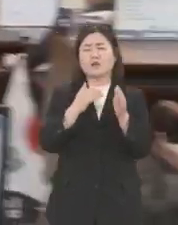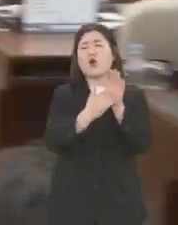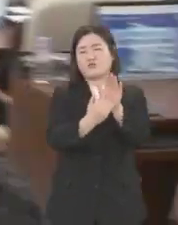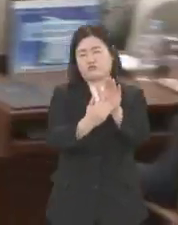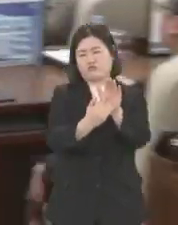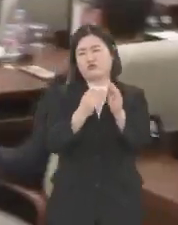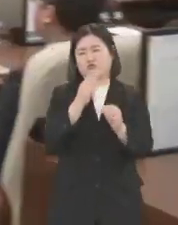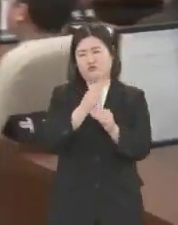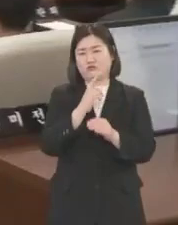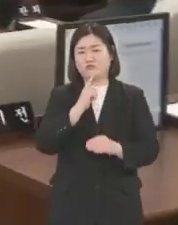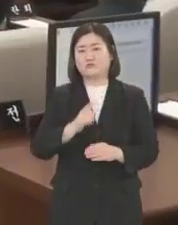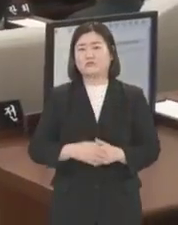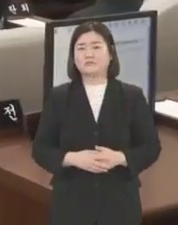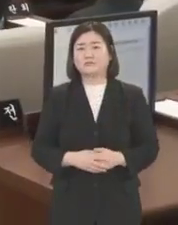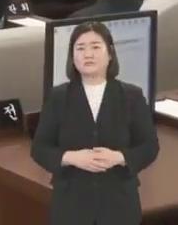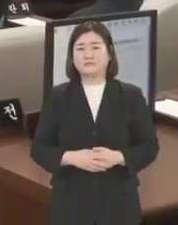거부권을 행사했습니다